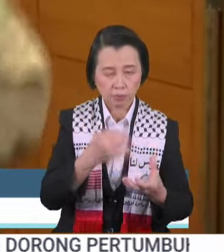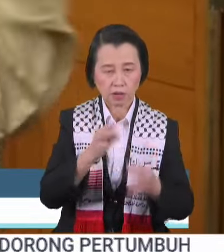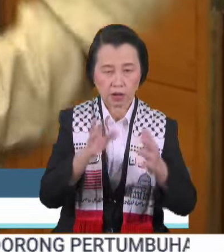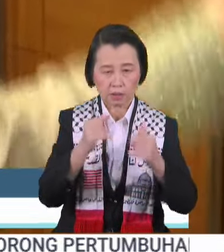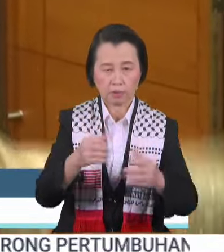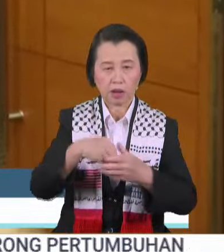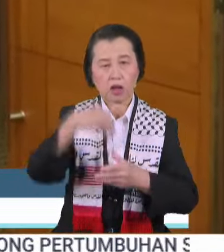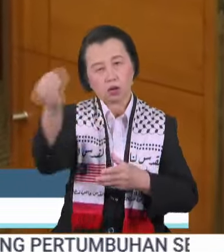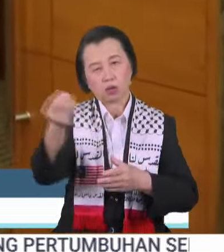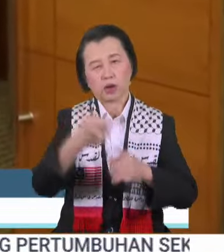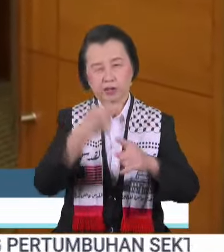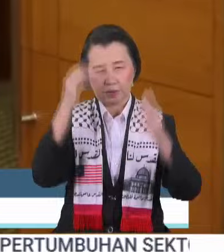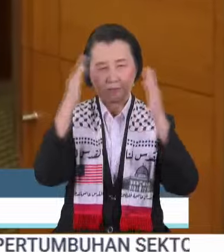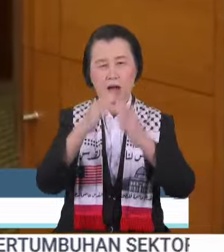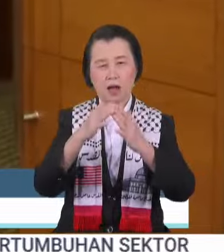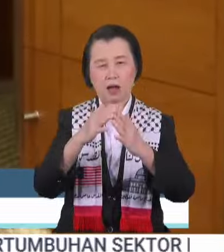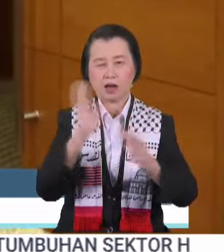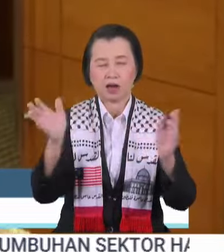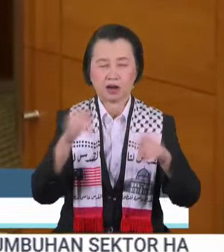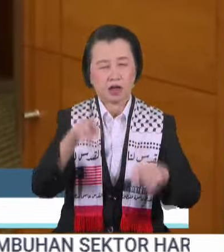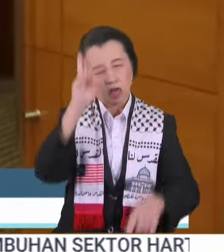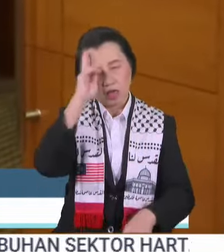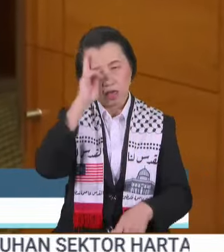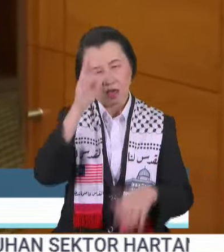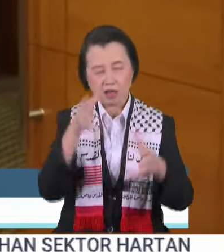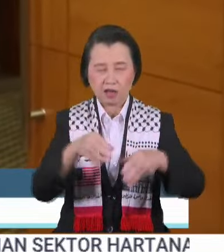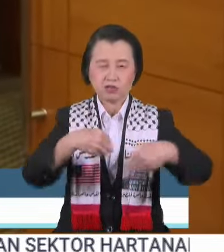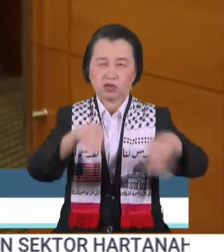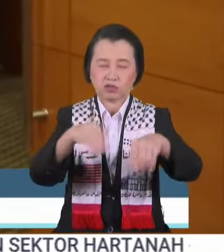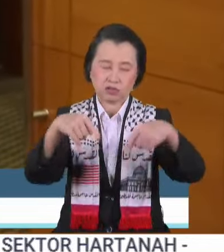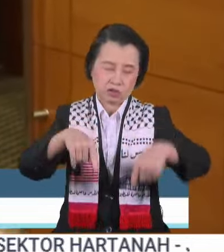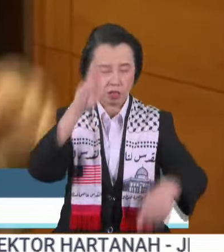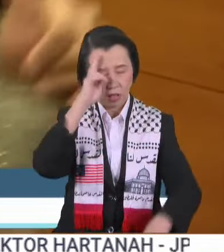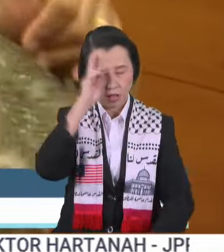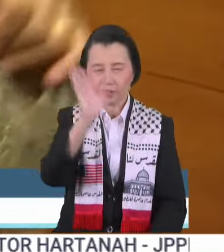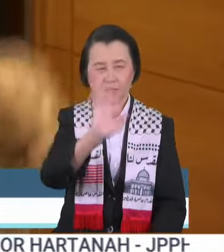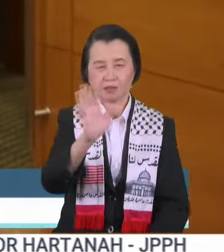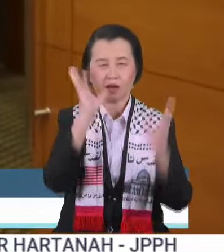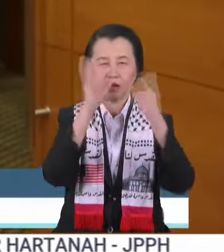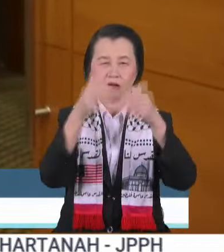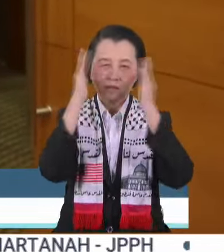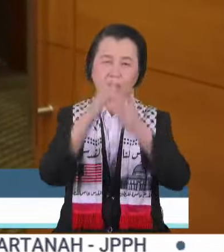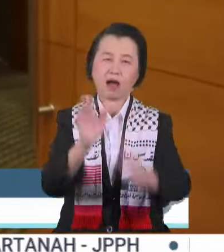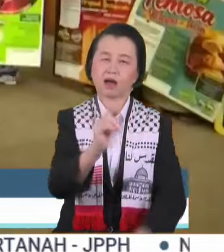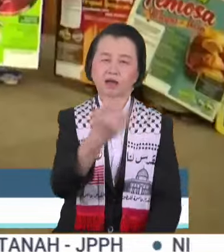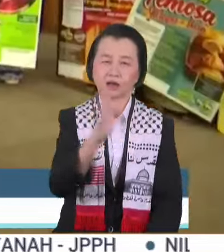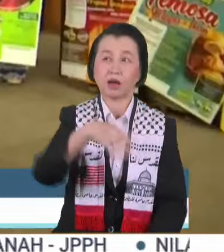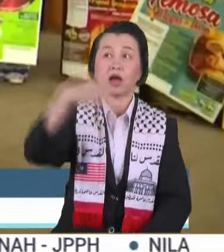nak luar daripada Pahang lah. Tak nak lah kat sini, tumpuk je. Itu bagus.